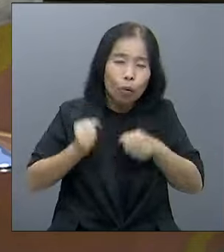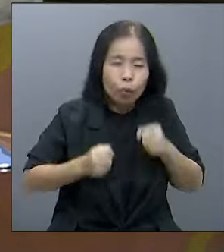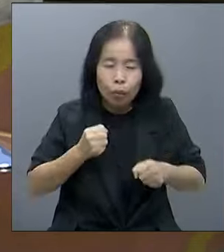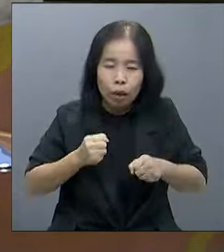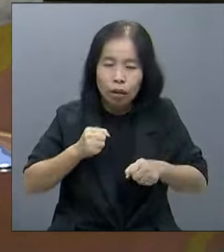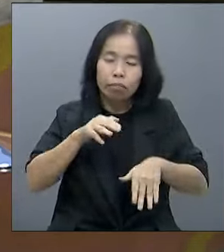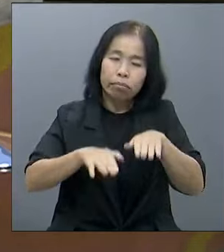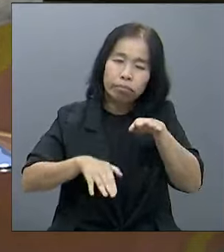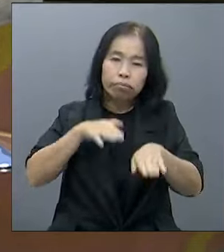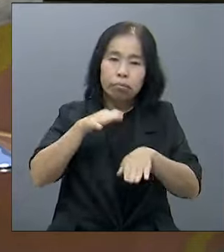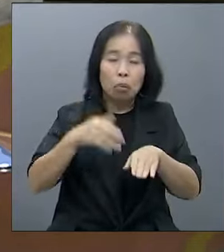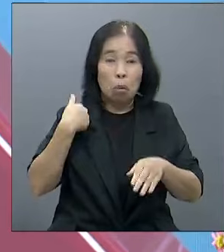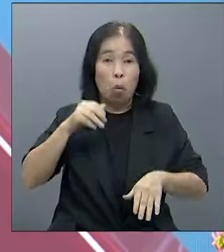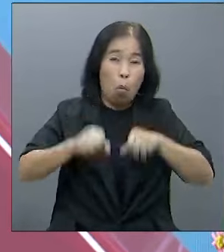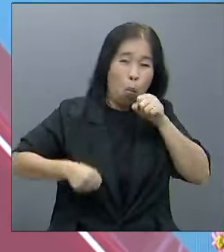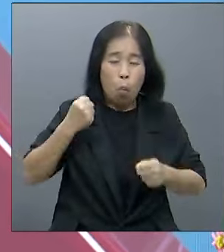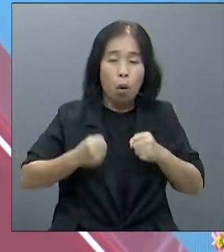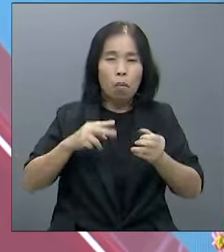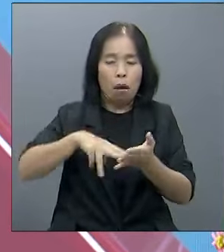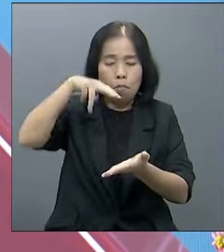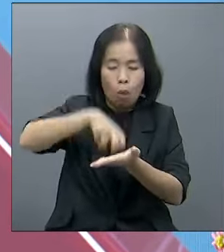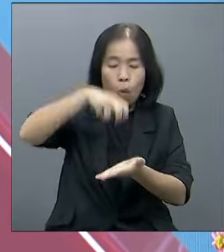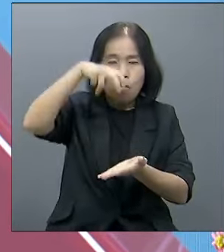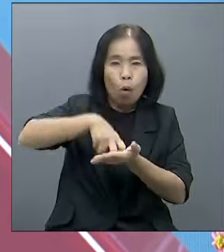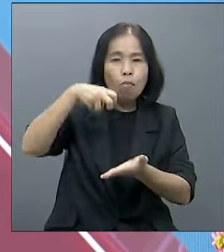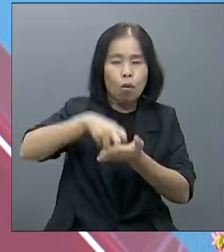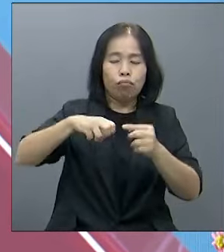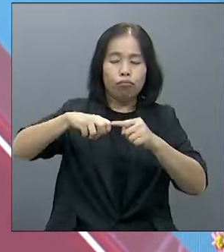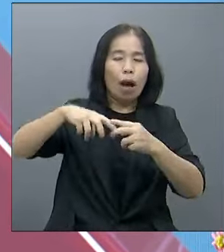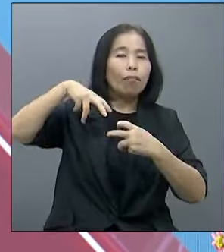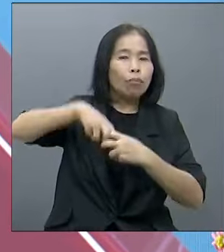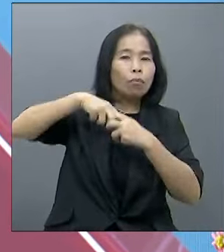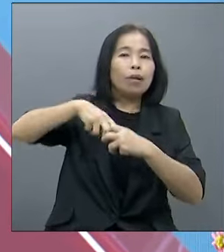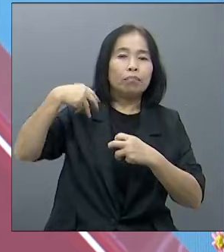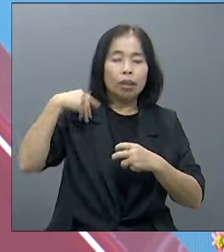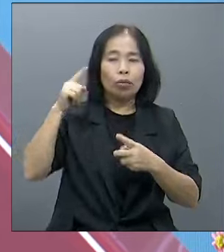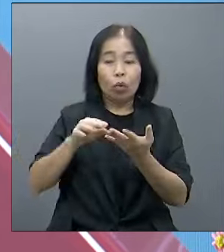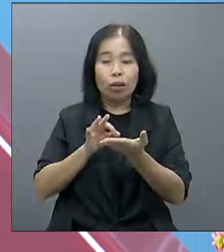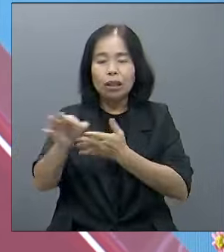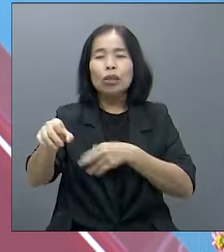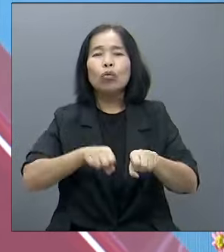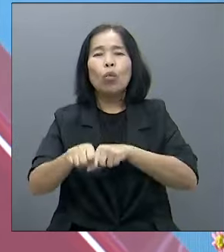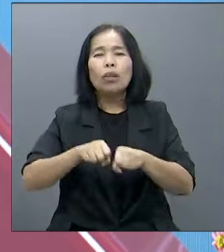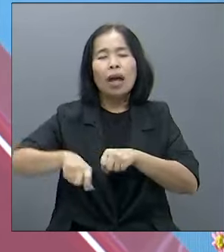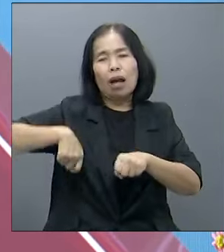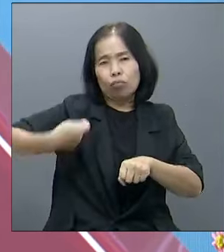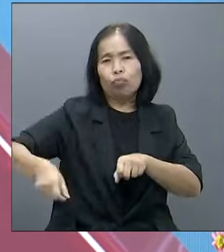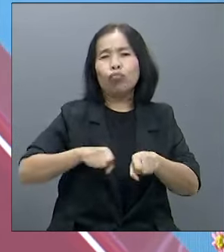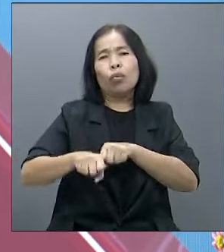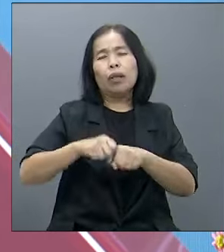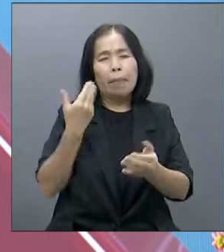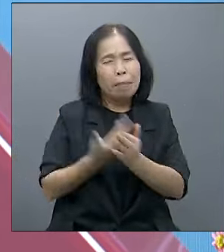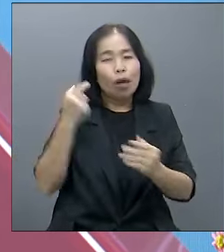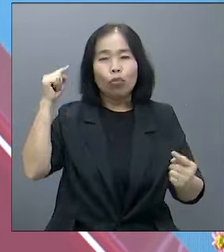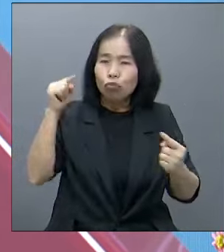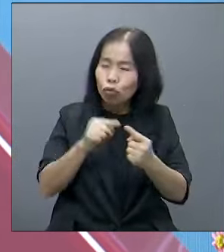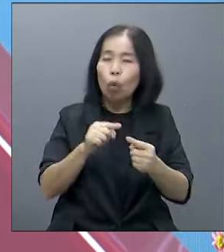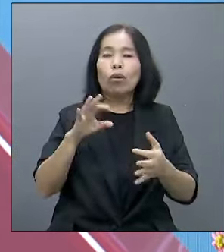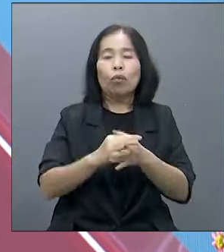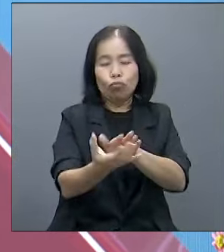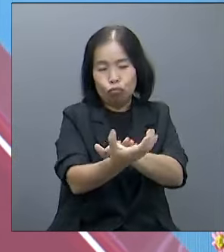ที่กระแทกเหมือนกัน กระ แทกกับเข่าเนี่ยใช่ไหมครับดังนั้นก็ซื้อรองเท้าก็อาจจะลงทุนหน่อยถ้าจะวิ่งจริงจังก็ซื้อรองเท้าที่มัน ซัพพอร์ต